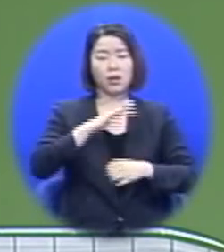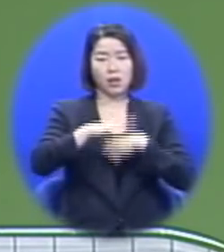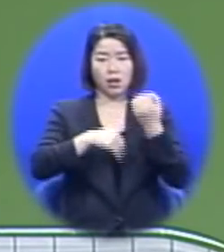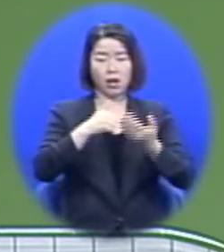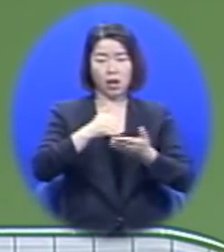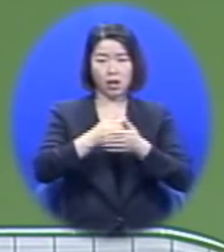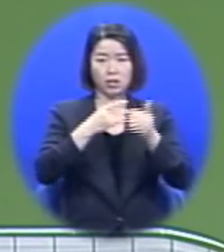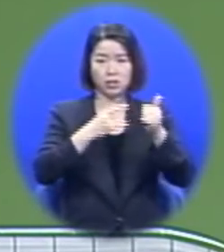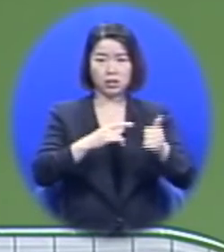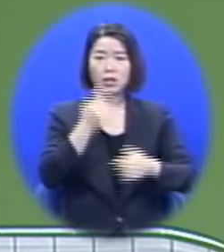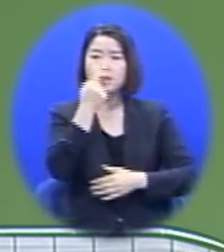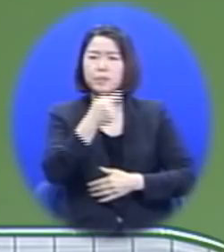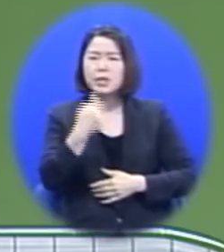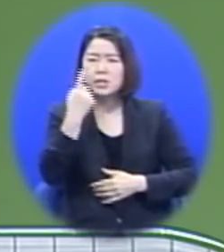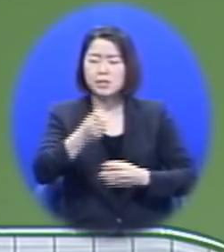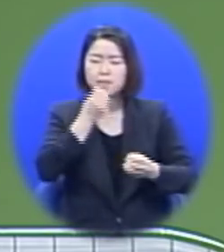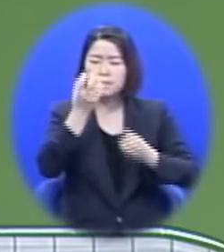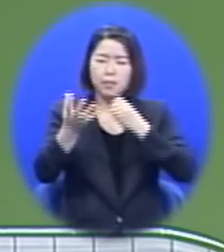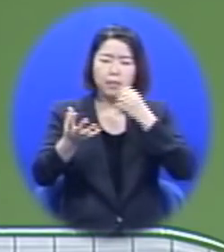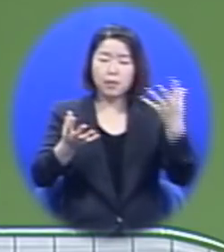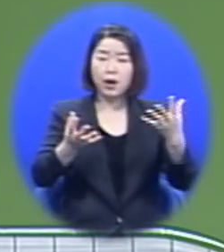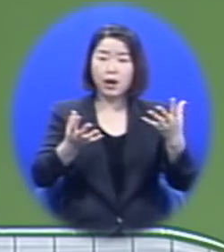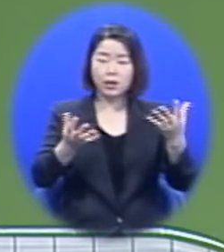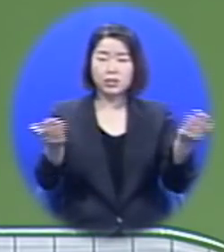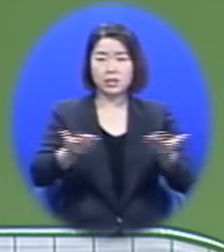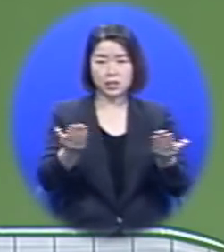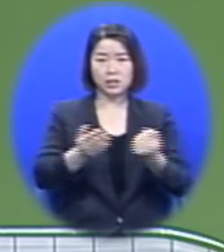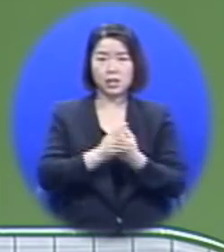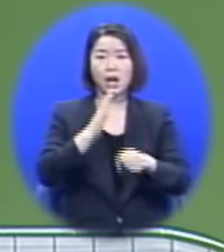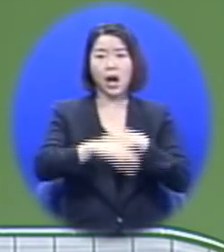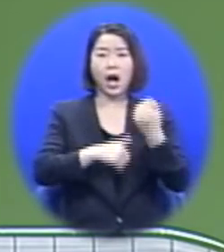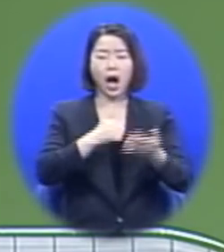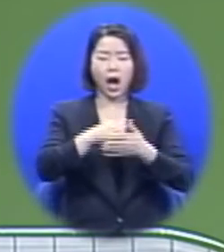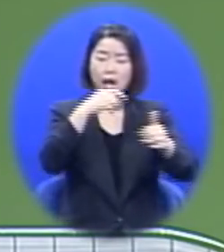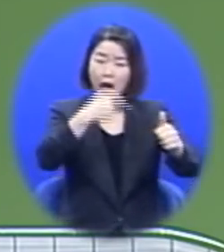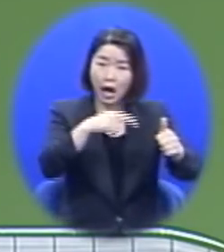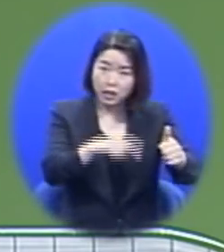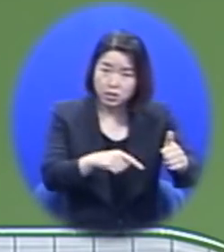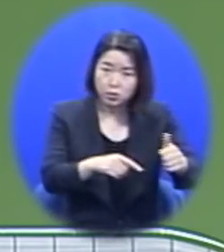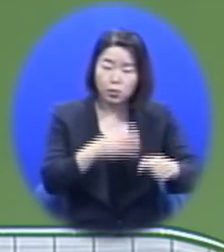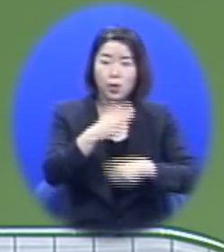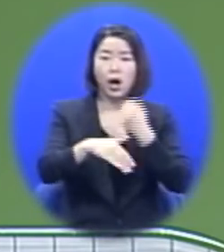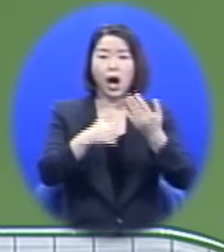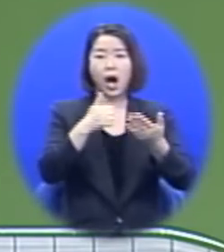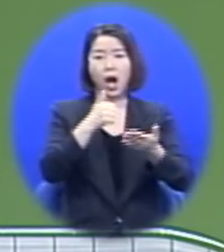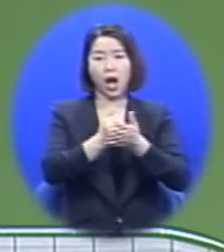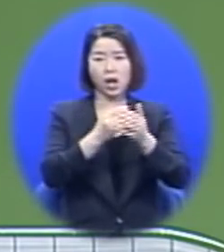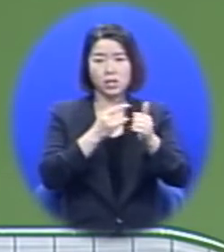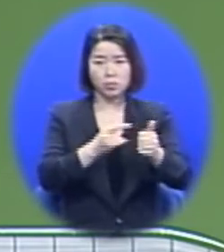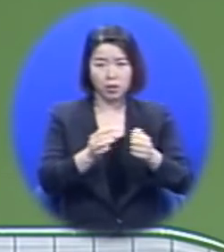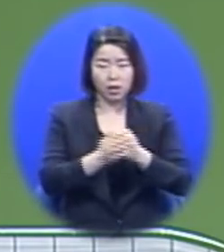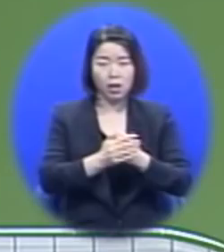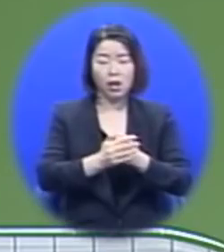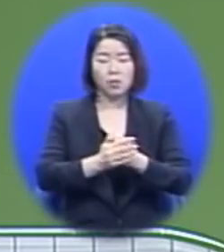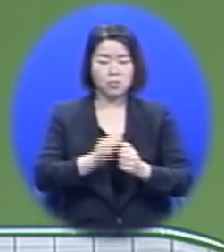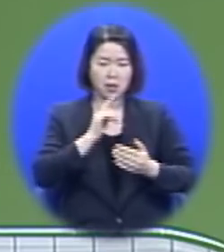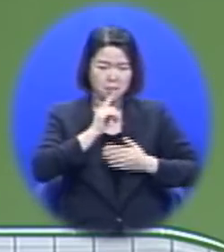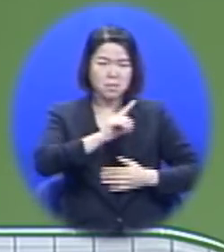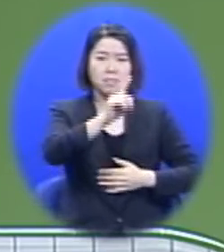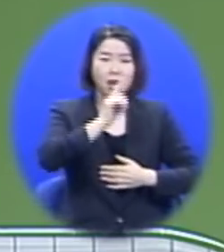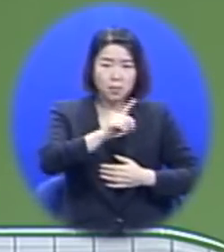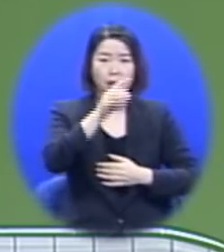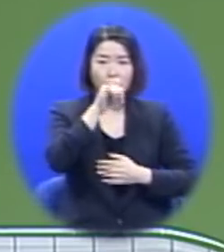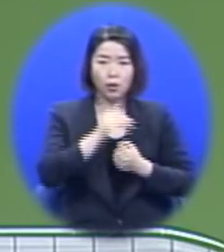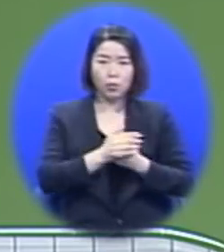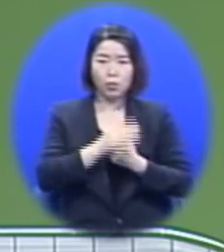자기도 모르게 입술에서 터져나오는 것이 하나님을 가르치려고 하고 하나님께 따지고